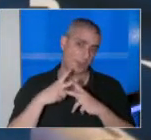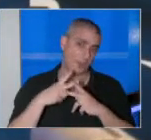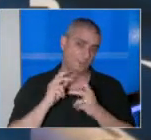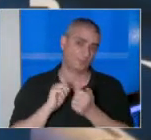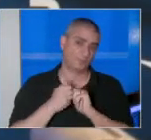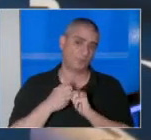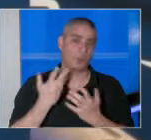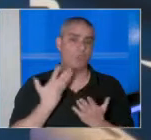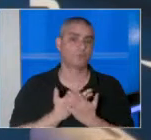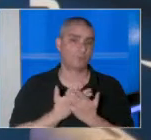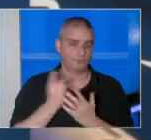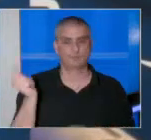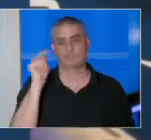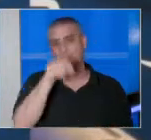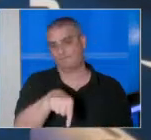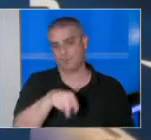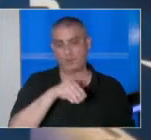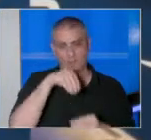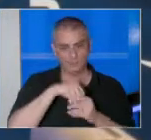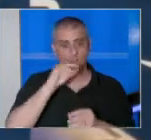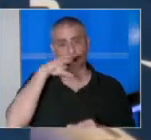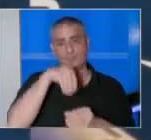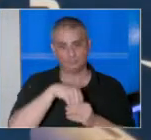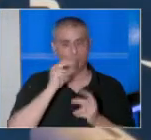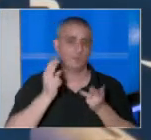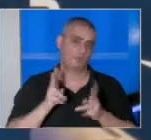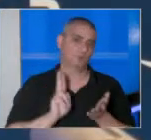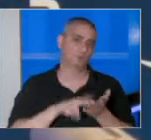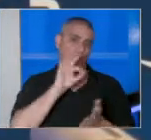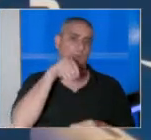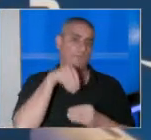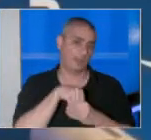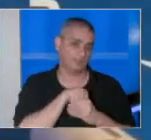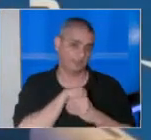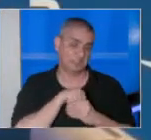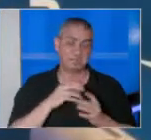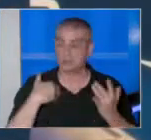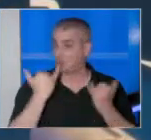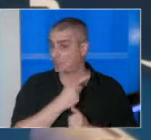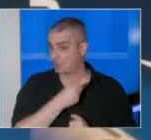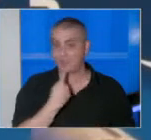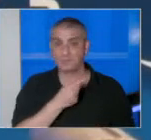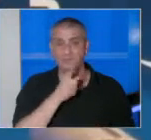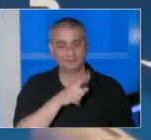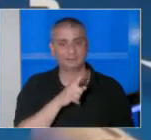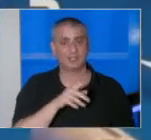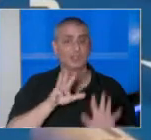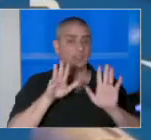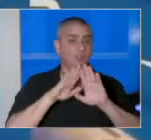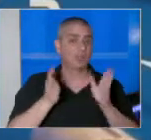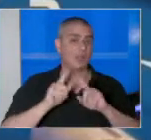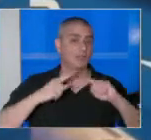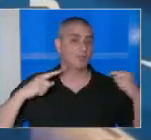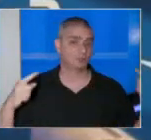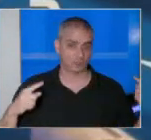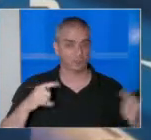או המאומתים, הם יגיעו אל הקלפי כדי להצביע, כדי לאפשר לכולם להצביע, אם אני לא טועה, התעשייה שמדובר בתשע קלפיות